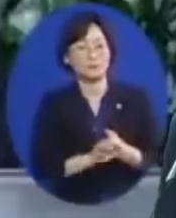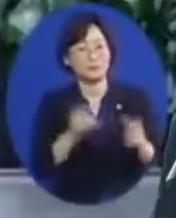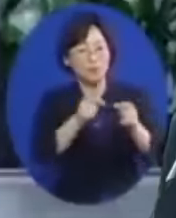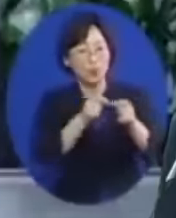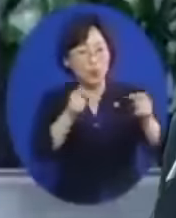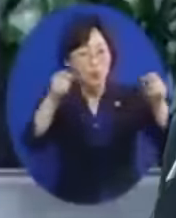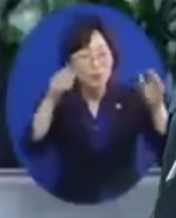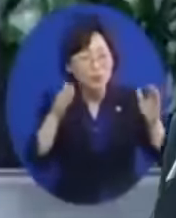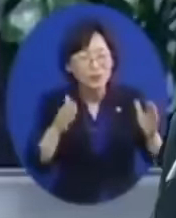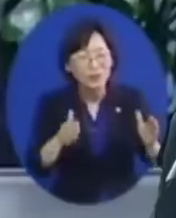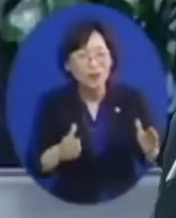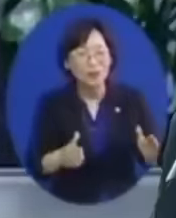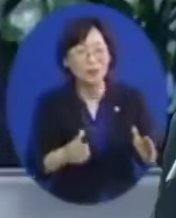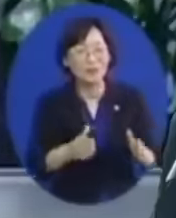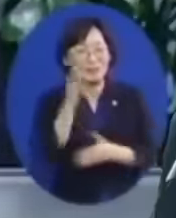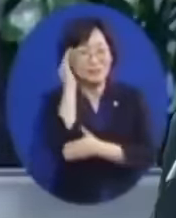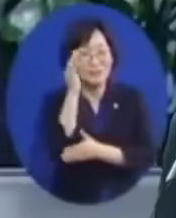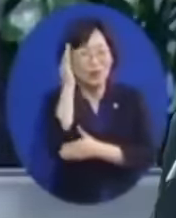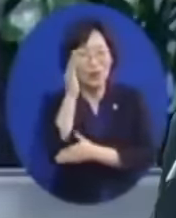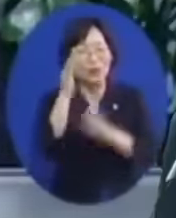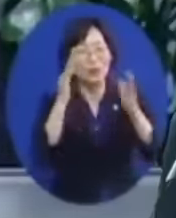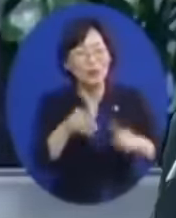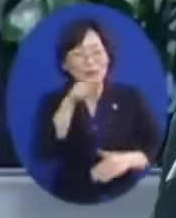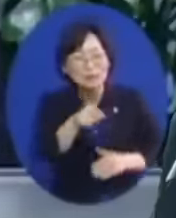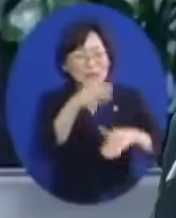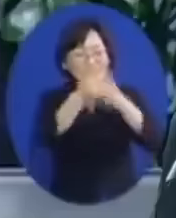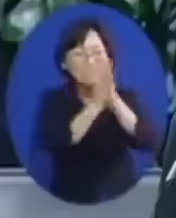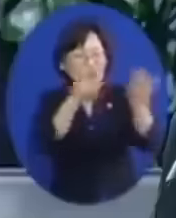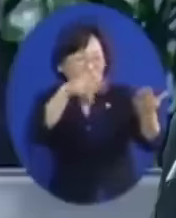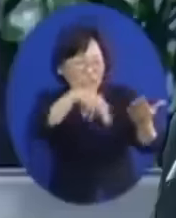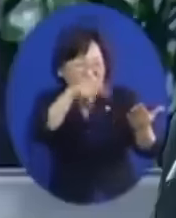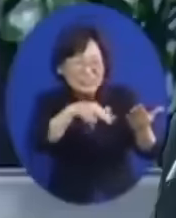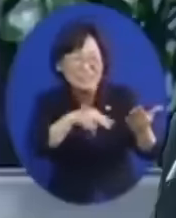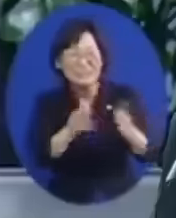오랜 세월 동안 설교하면서 이 성경 구절은 뛰어넘었습니다.